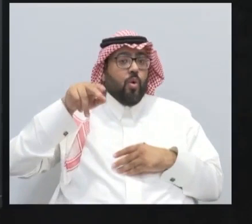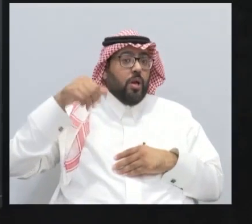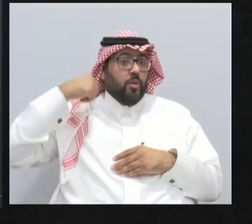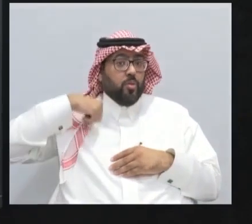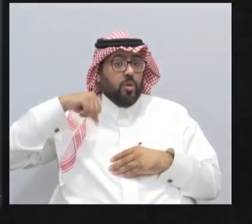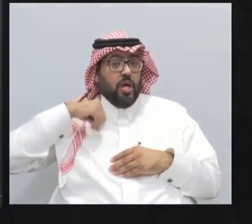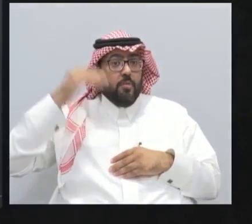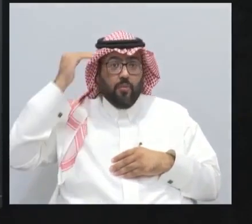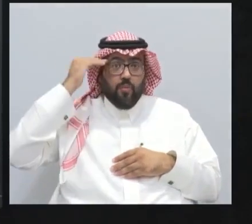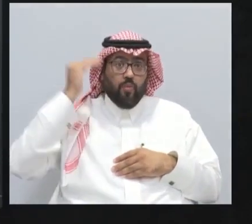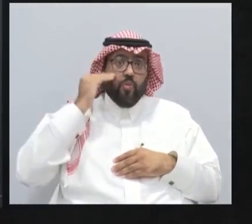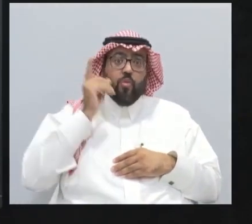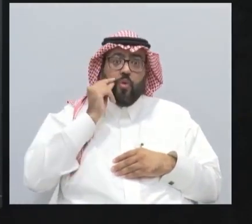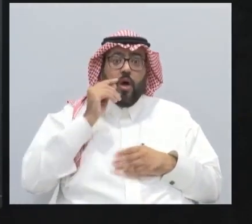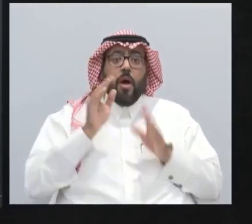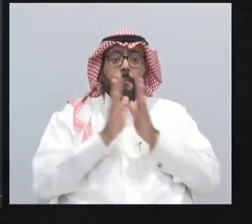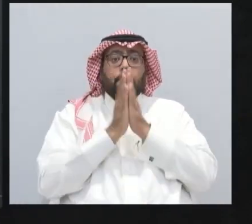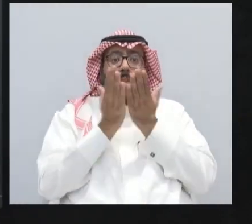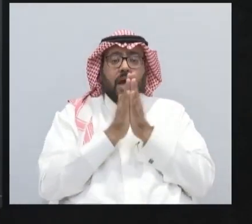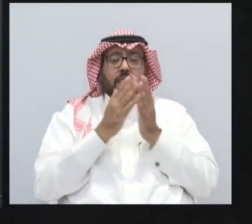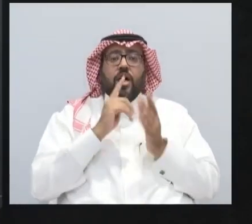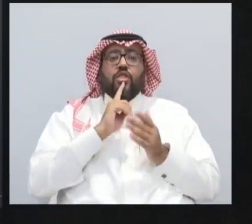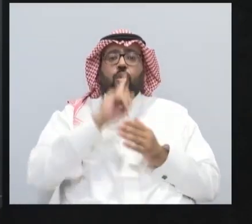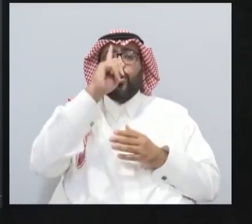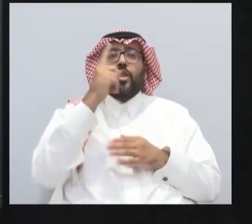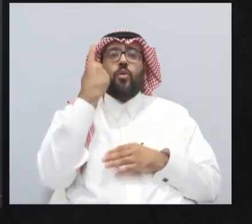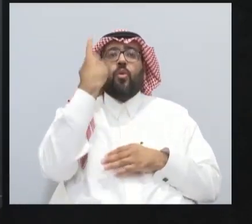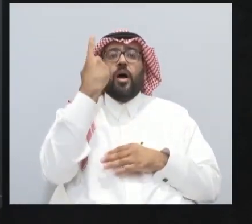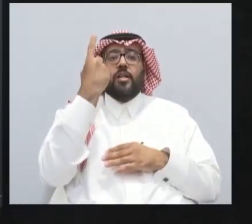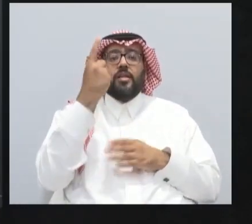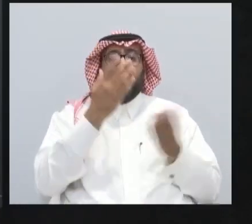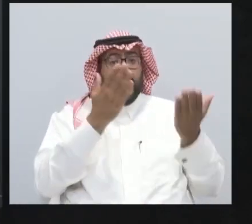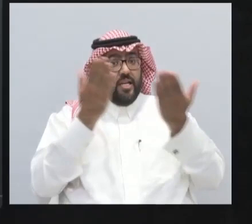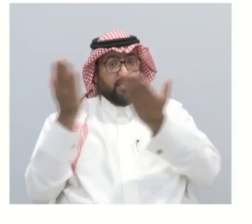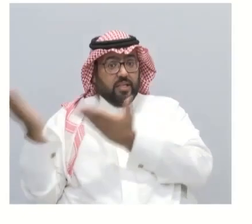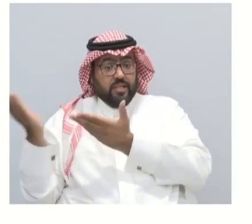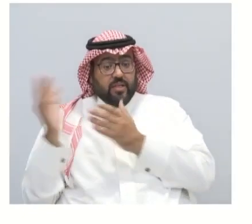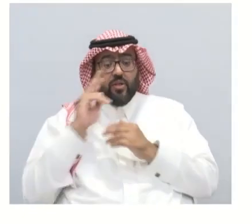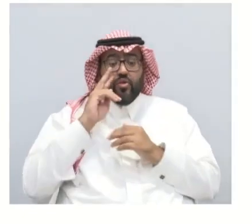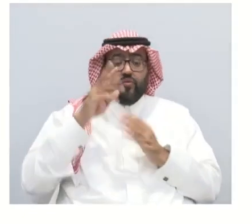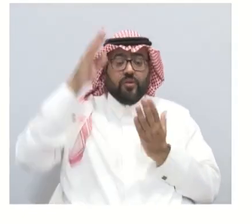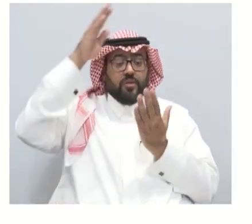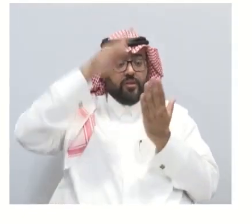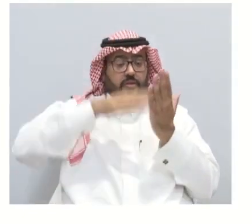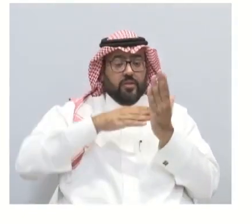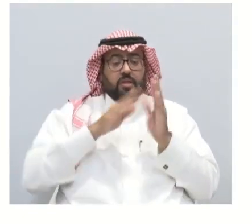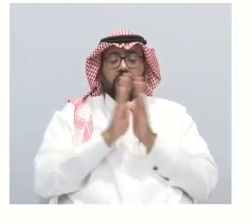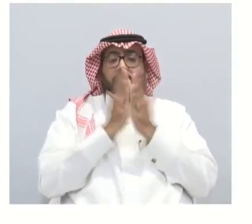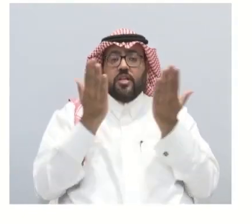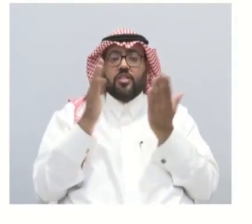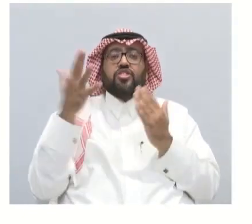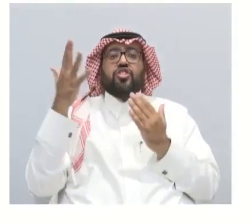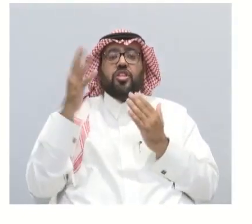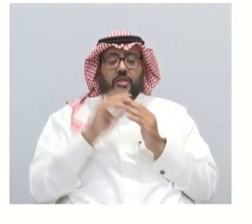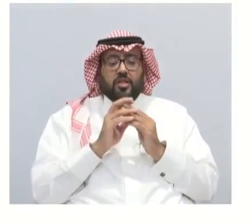والطالبات في ماده توحيد واحد اهلا وسهلا بكم اليوم معنا كما ترون على الشاشه درس جديد